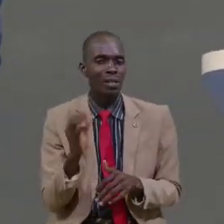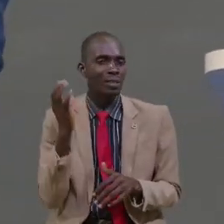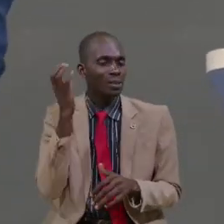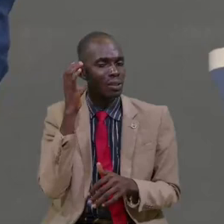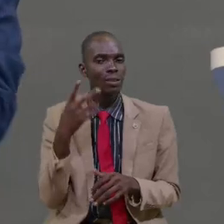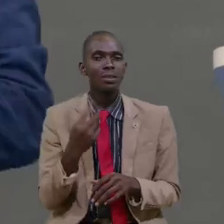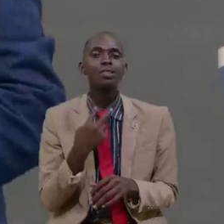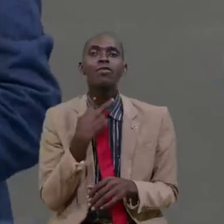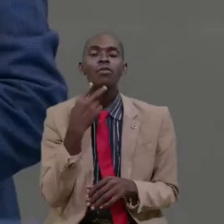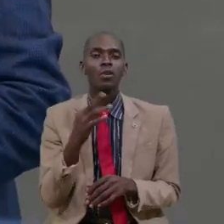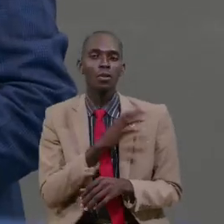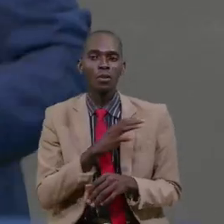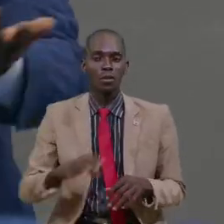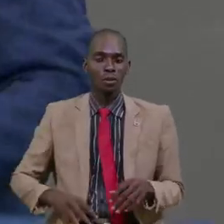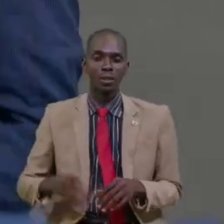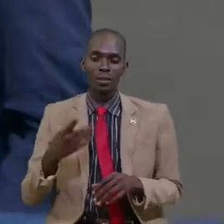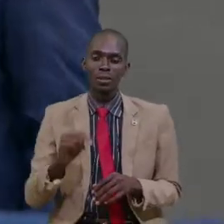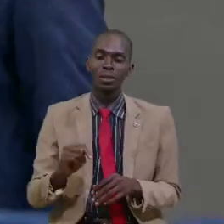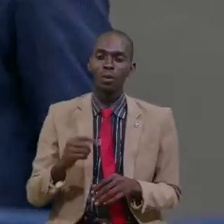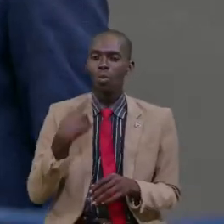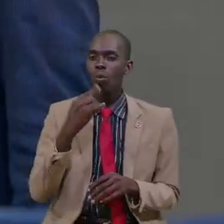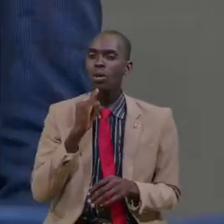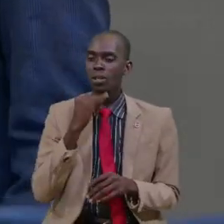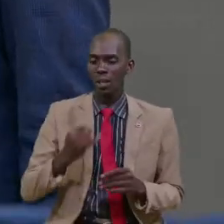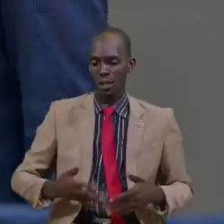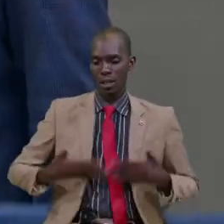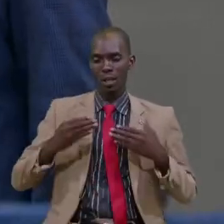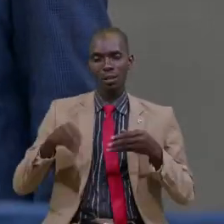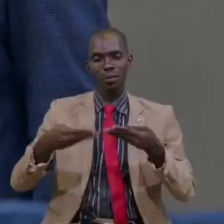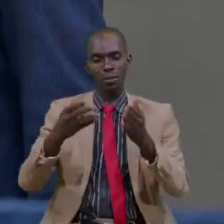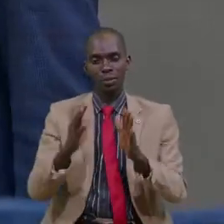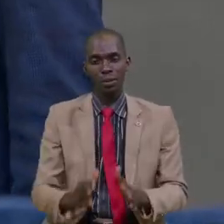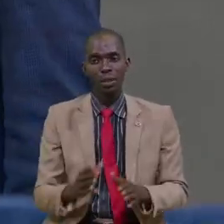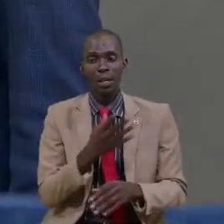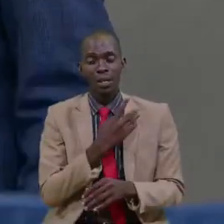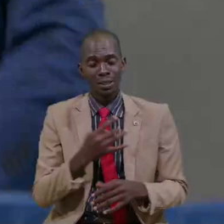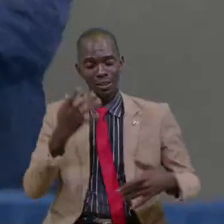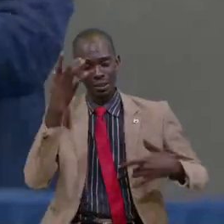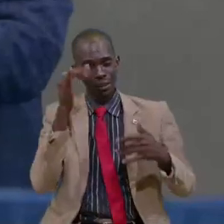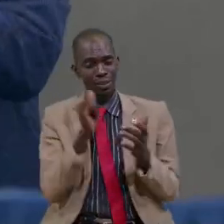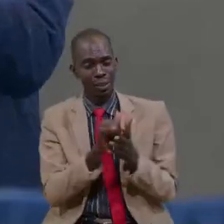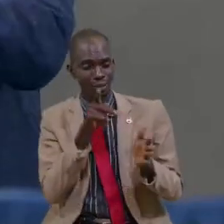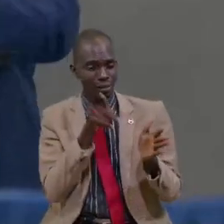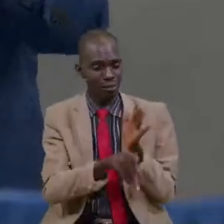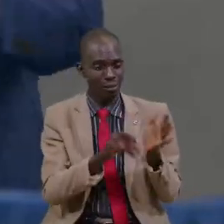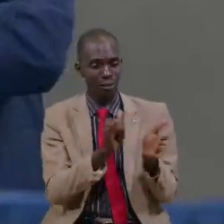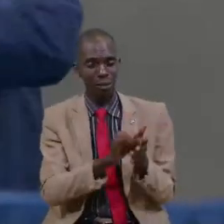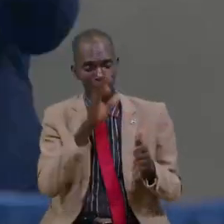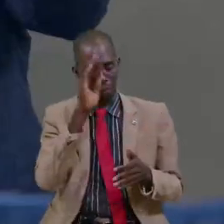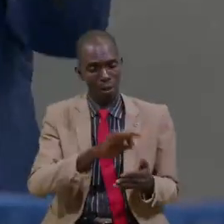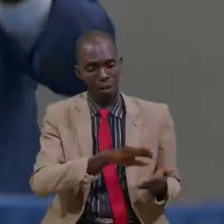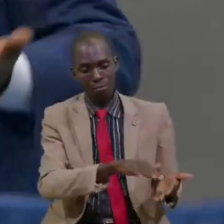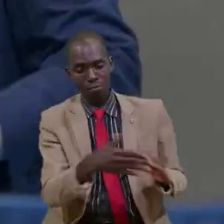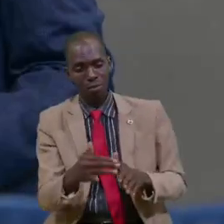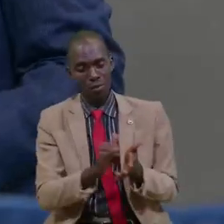la voix de Christ, celui qui donne la vie. Et la maladie qu'il a tuée et qu'il a envoyée dans la